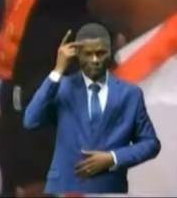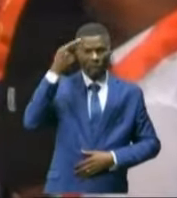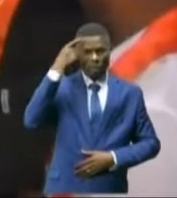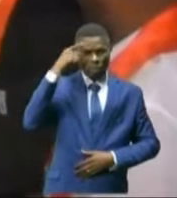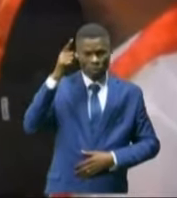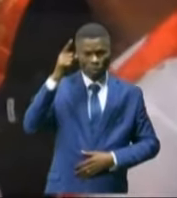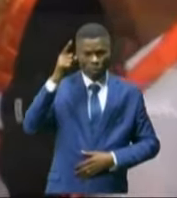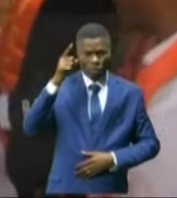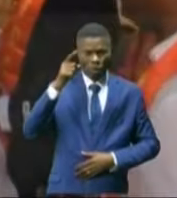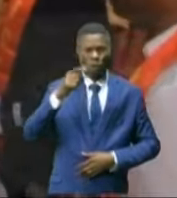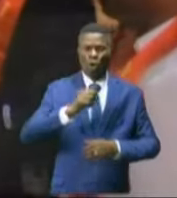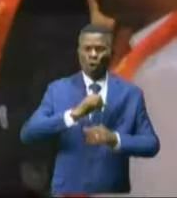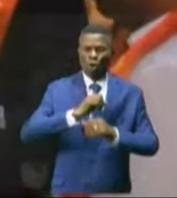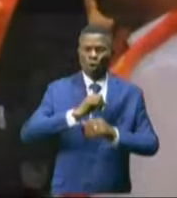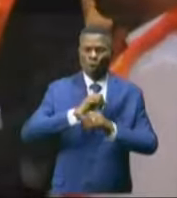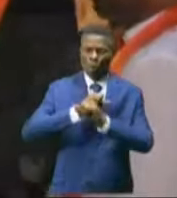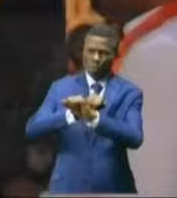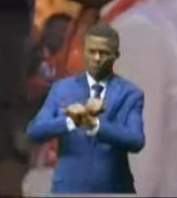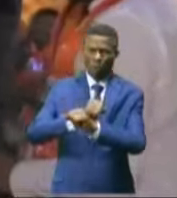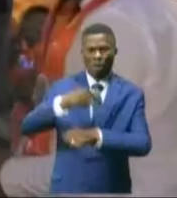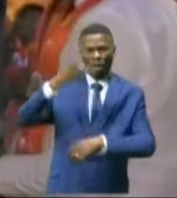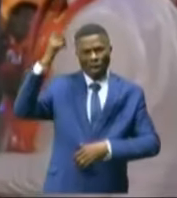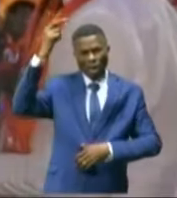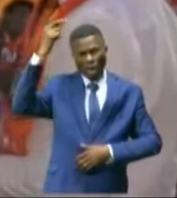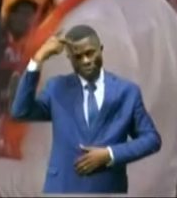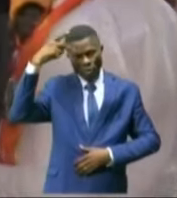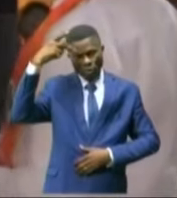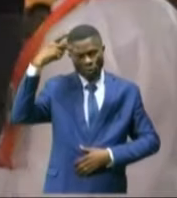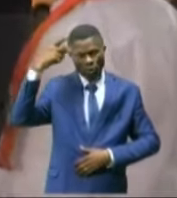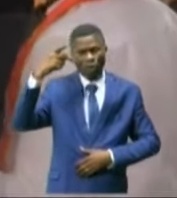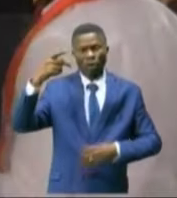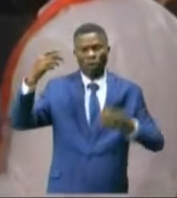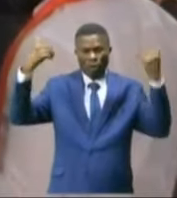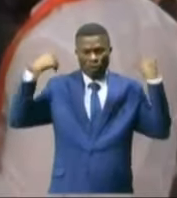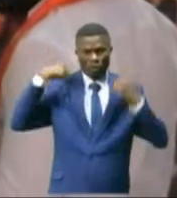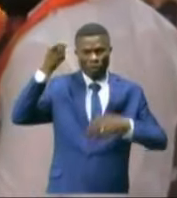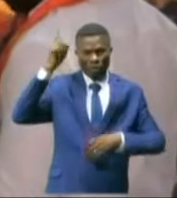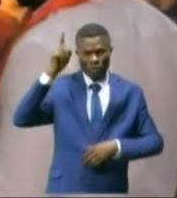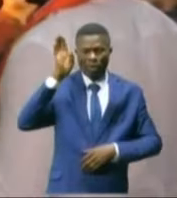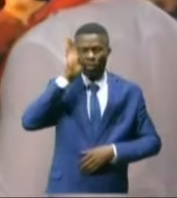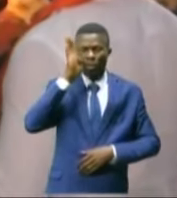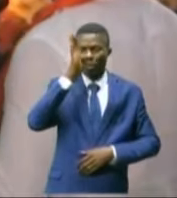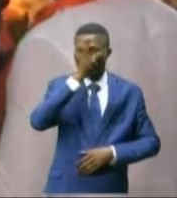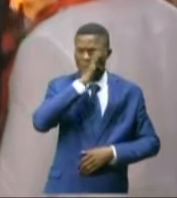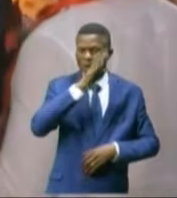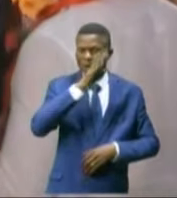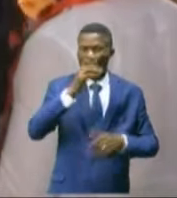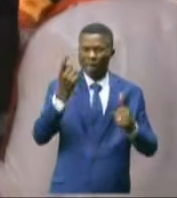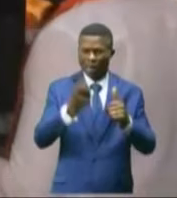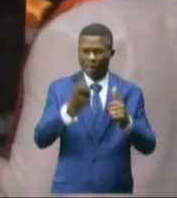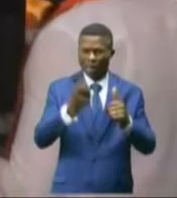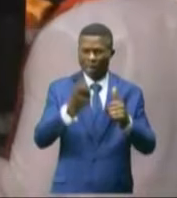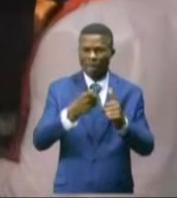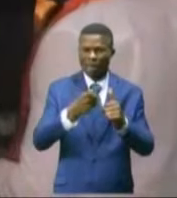pour pérenniser la politique de l'autorité morale Batou Guebo et surtout